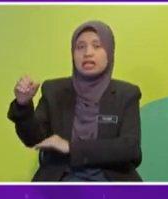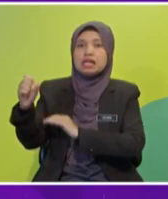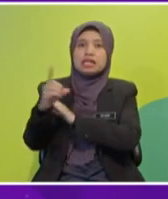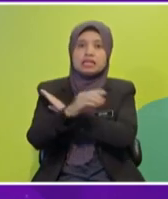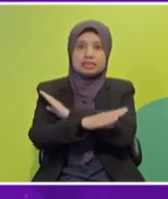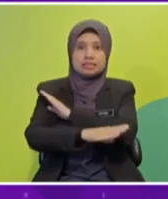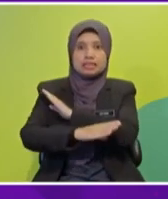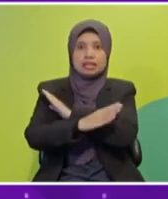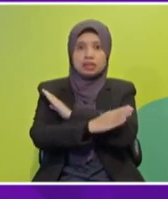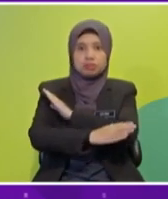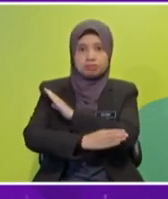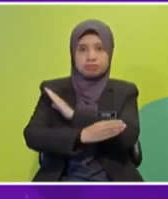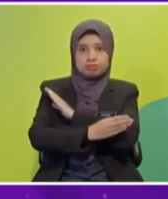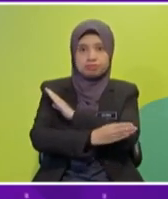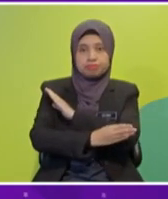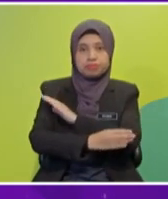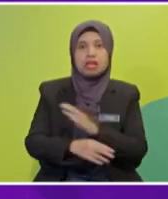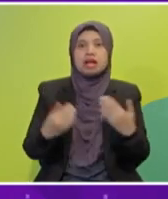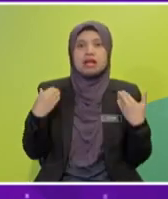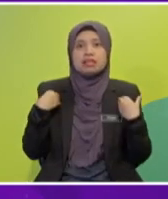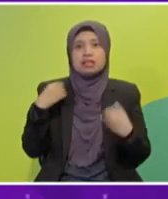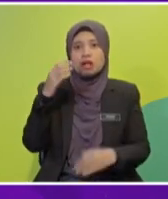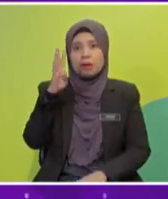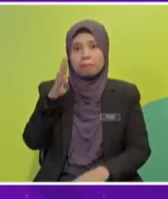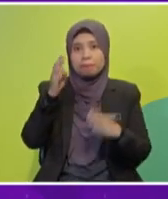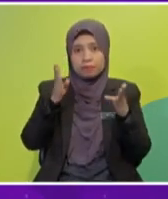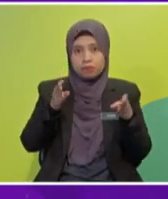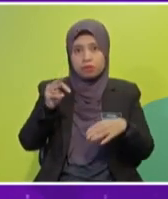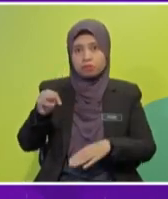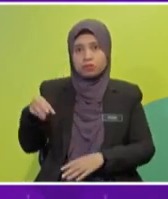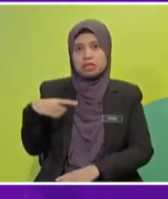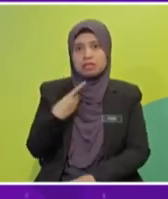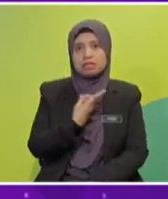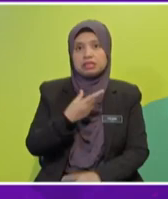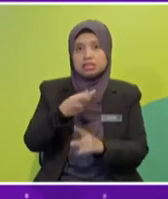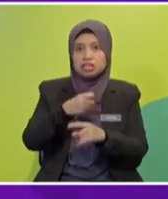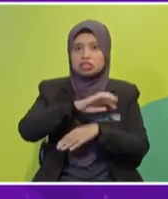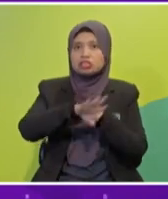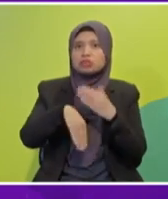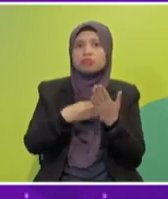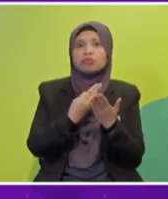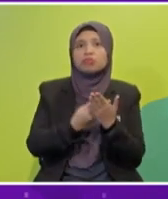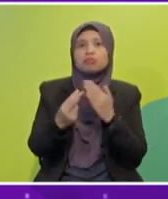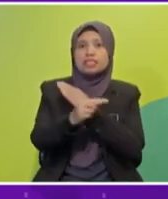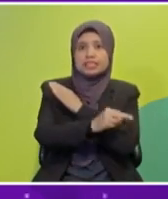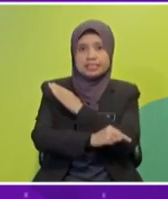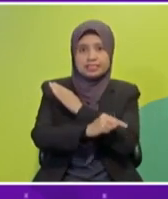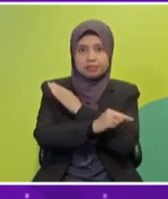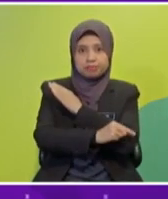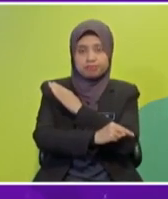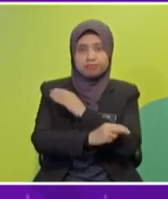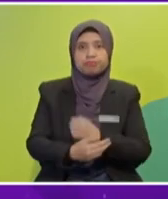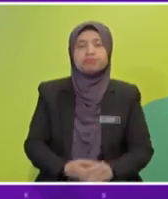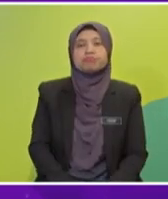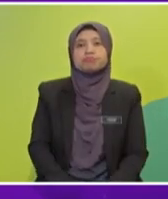Rizki. Jadi empat orang murid kita ini dari pelbagai negeri ya yang akan bersama kita.